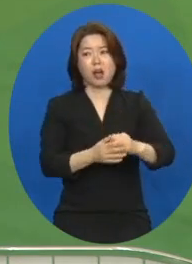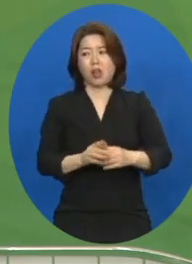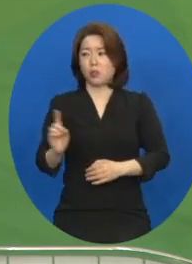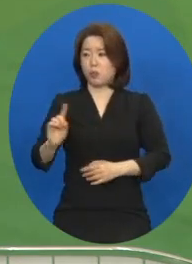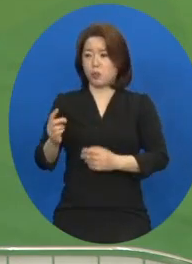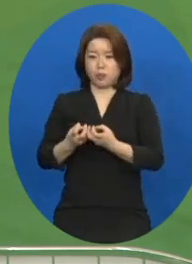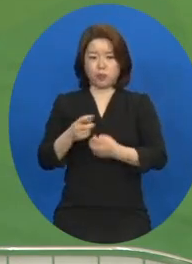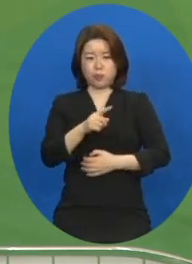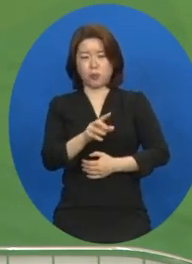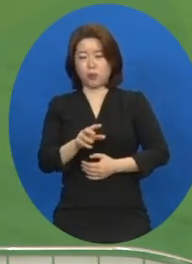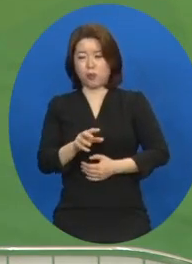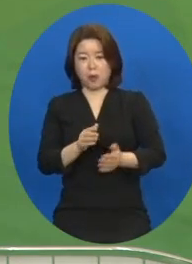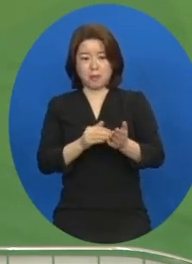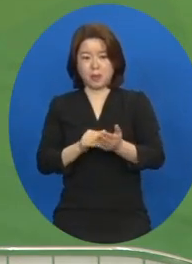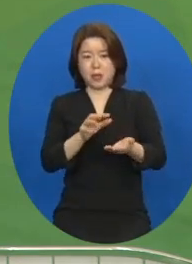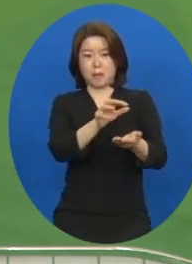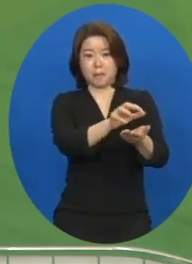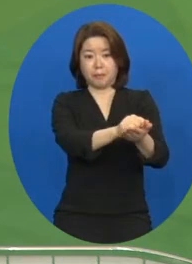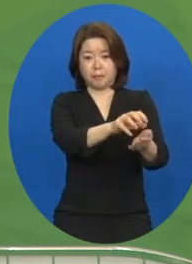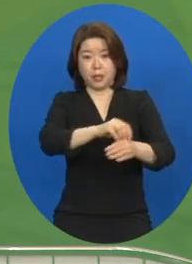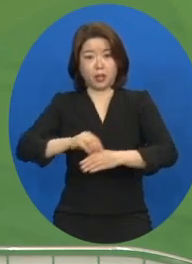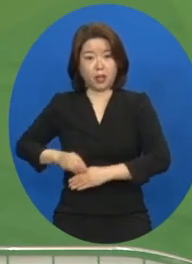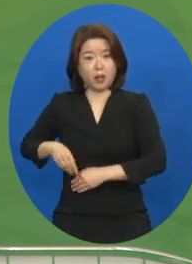손을 대냐 말입니다.